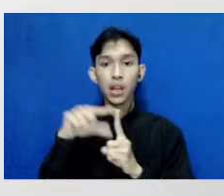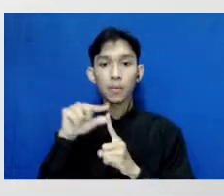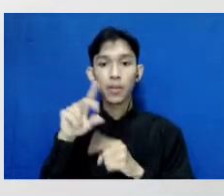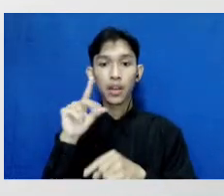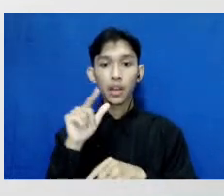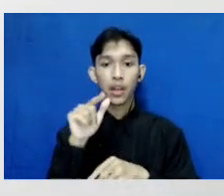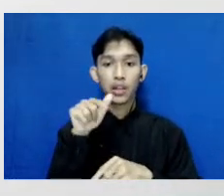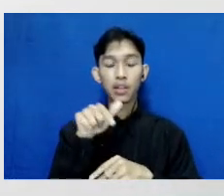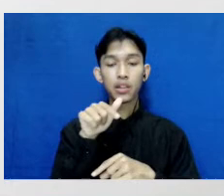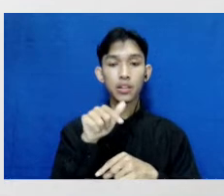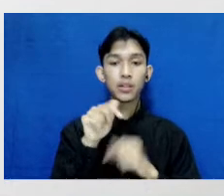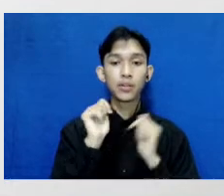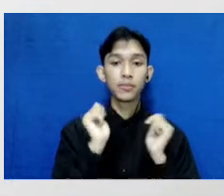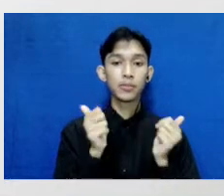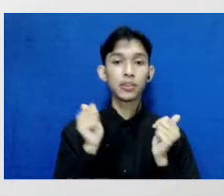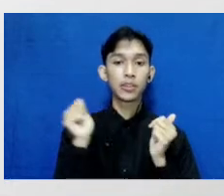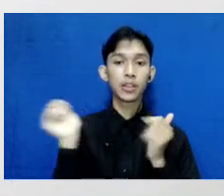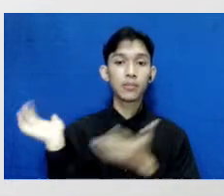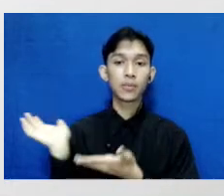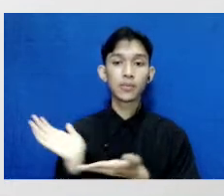tentunya bisa membawakan